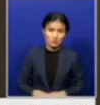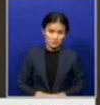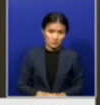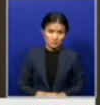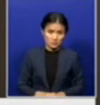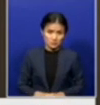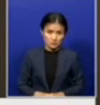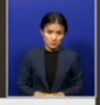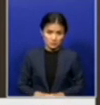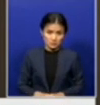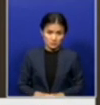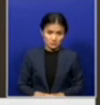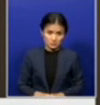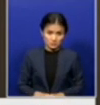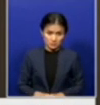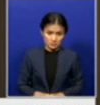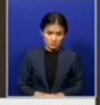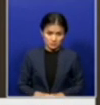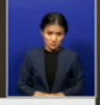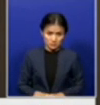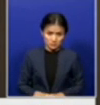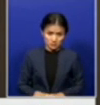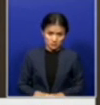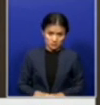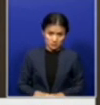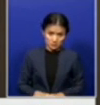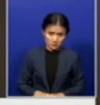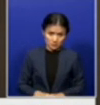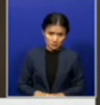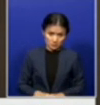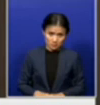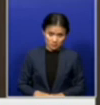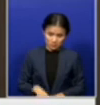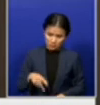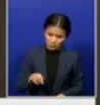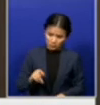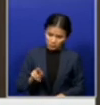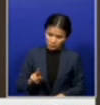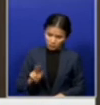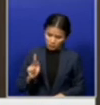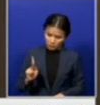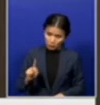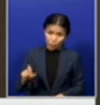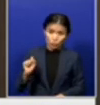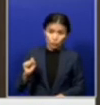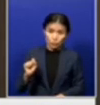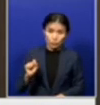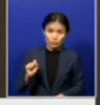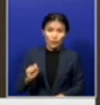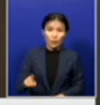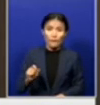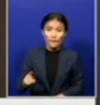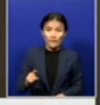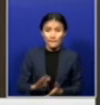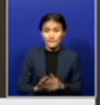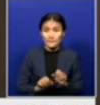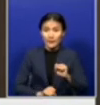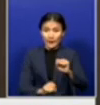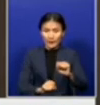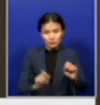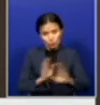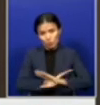าศฉุกเฉินตามพรก.ฉุกเฉินนะฮะและที่สำคัญที่สุดที่ผมอยากจะกล่าวเรียน